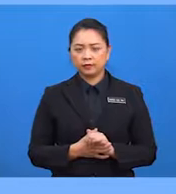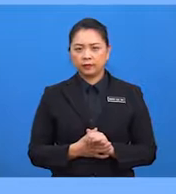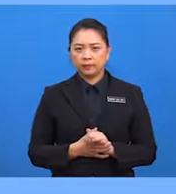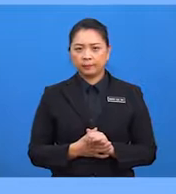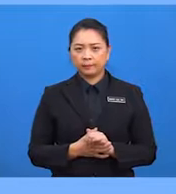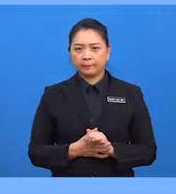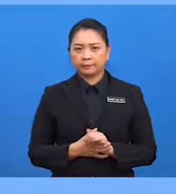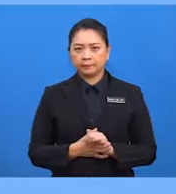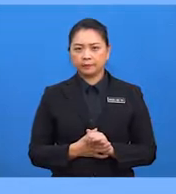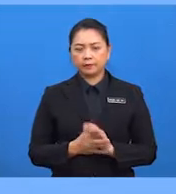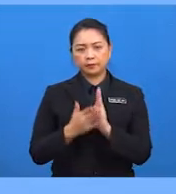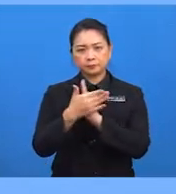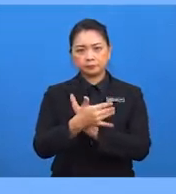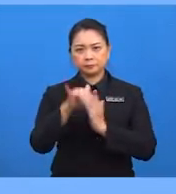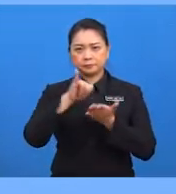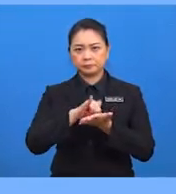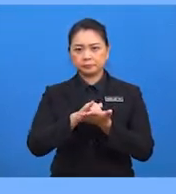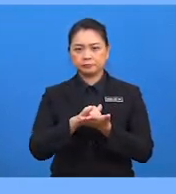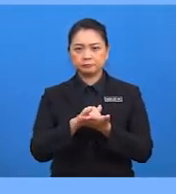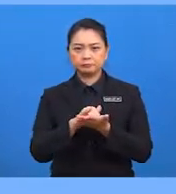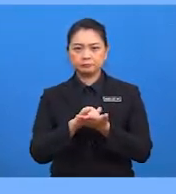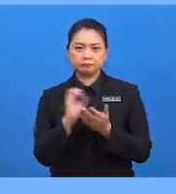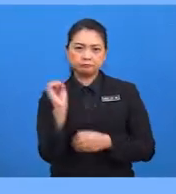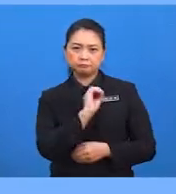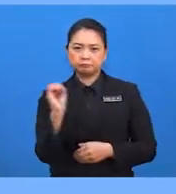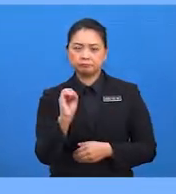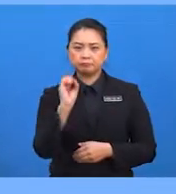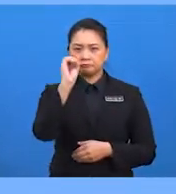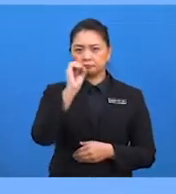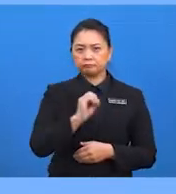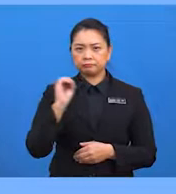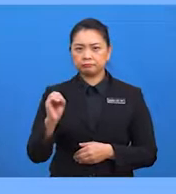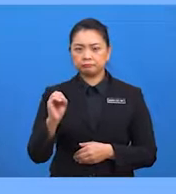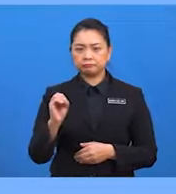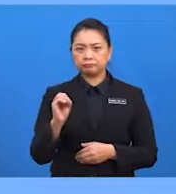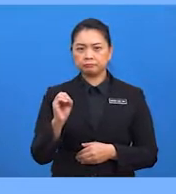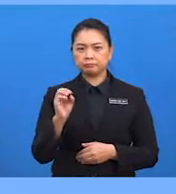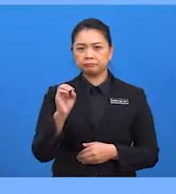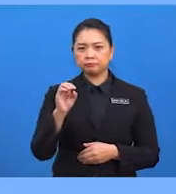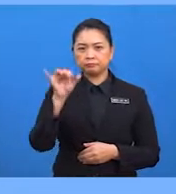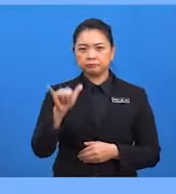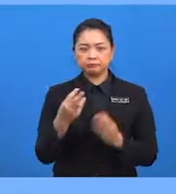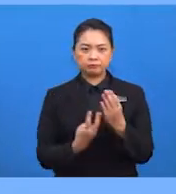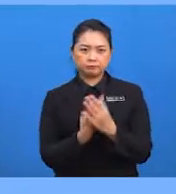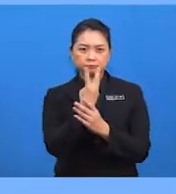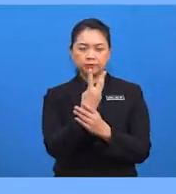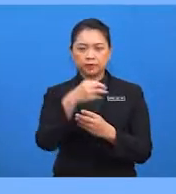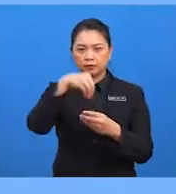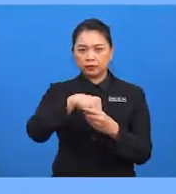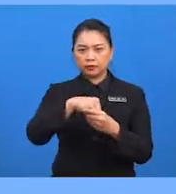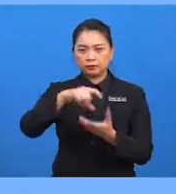positif. Oleh itu, tiada molekul natrium hidroksida yang wujud di